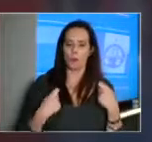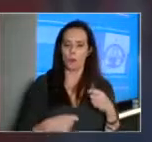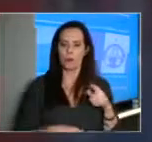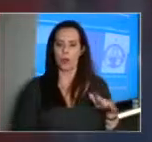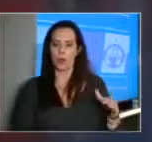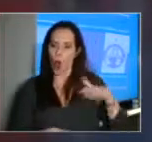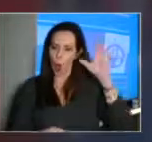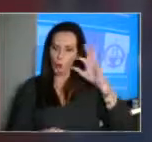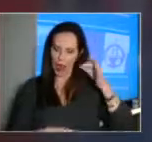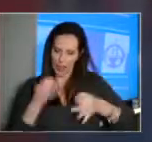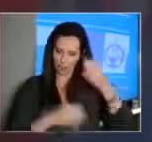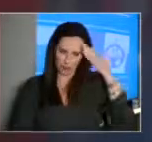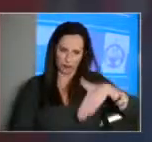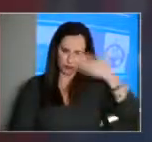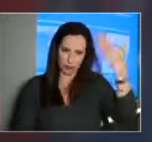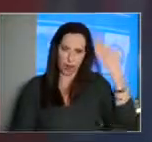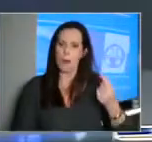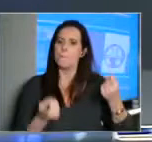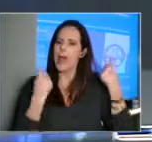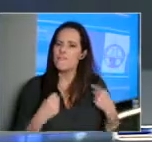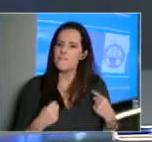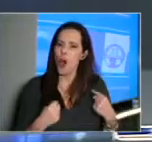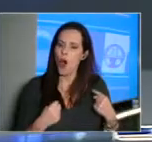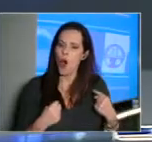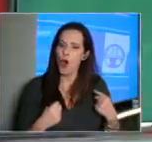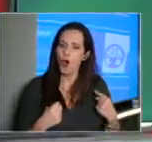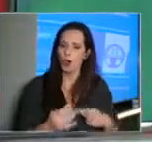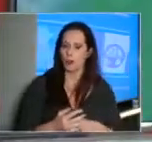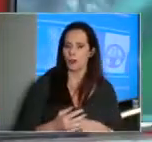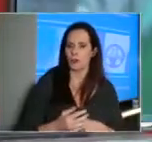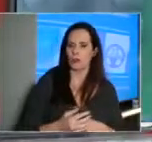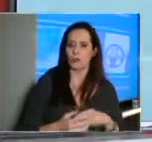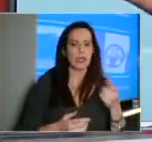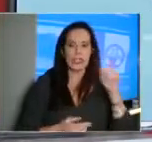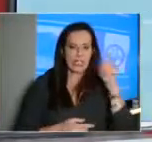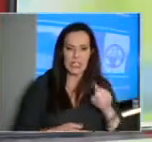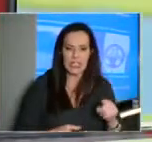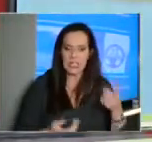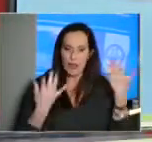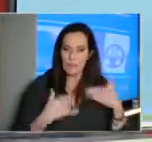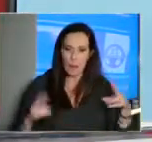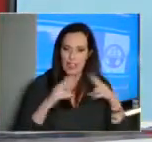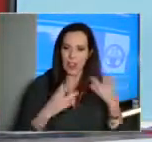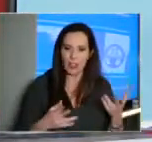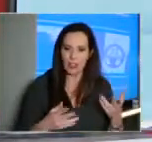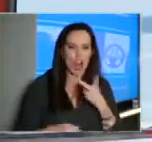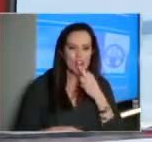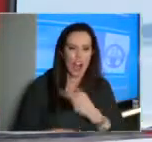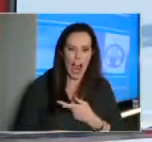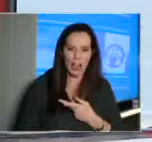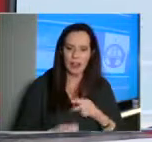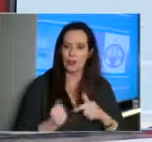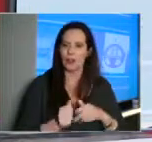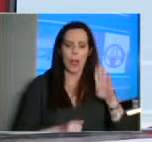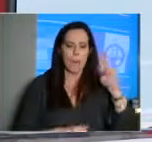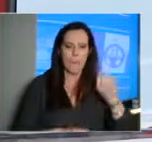רוב הכוכבים הגדולים שם מגיעים מאיפה? משכונות הבעייתיות. נכון. זינדין זידן מאיפה הוא בא, או בן